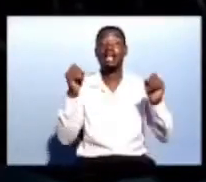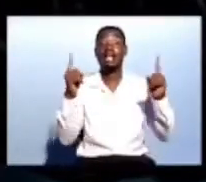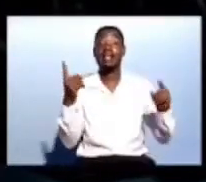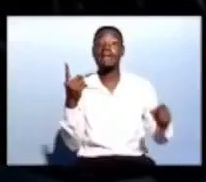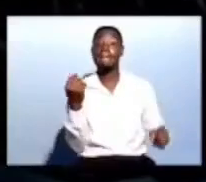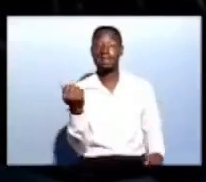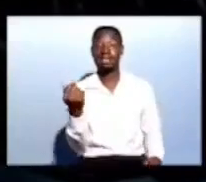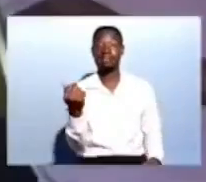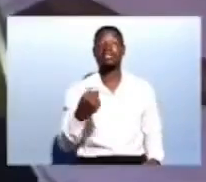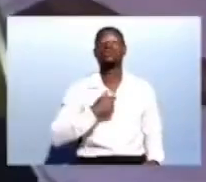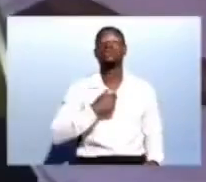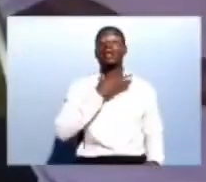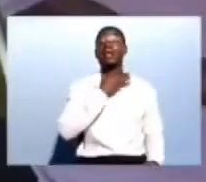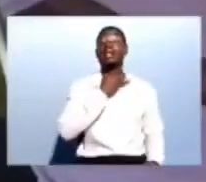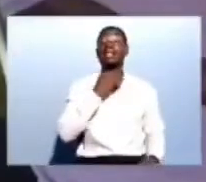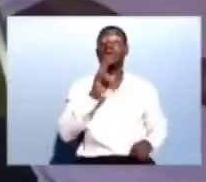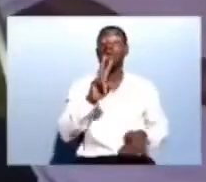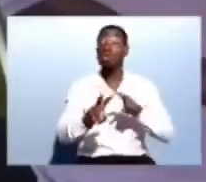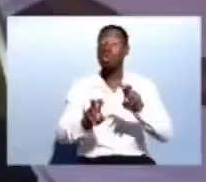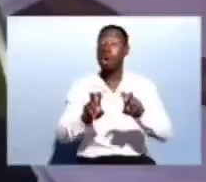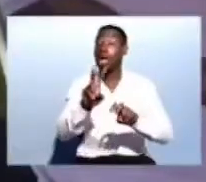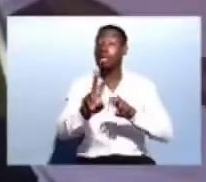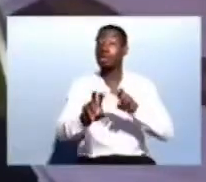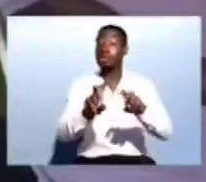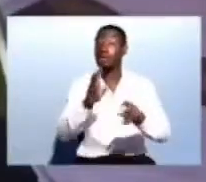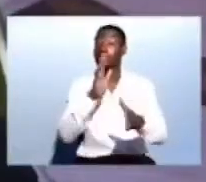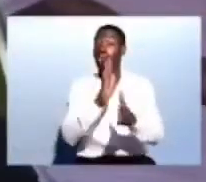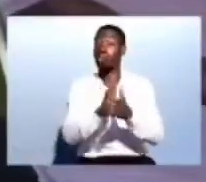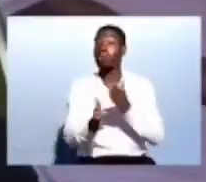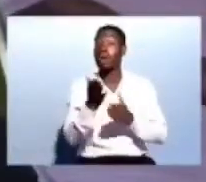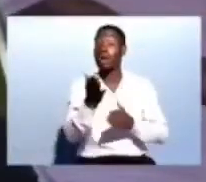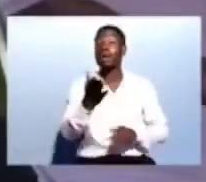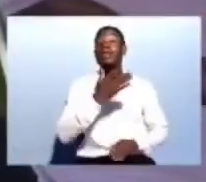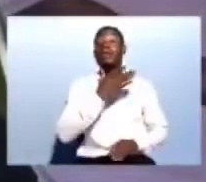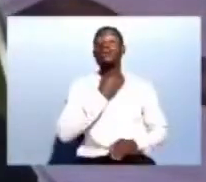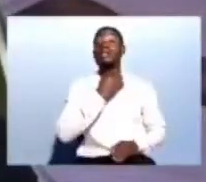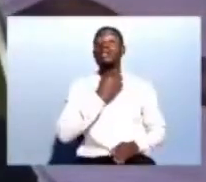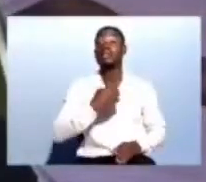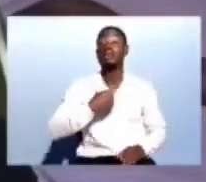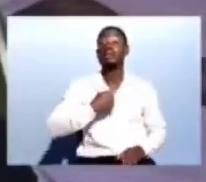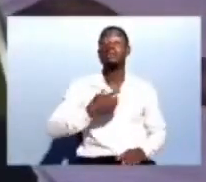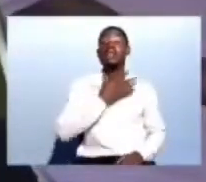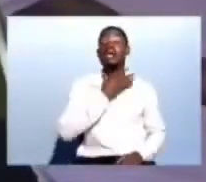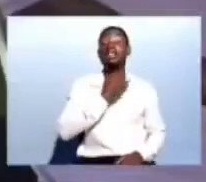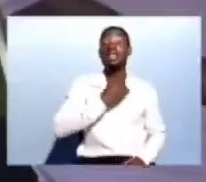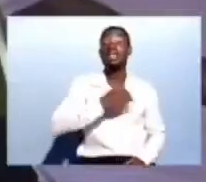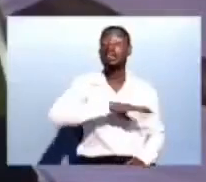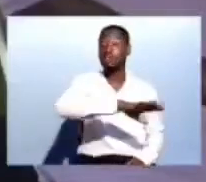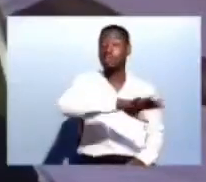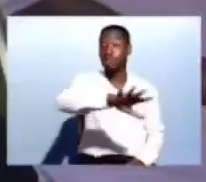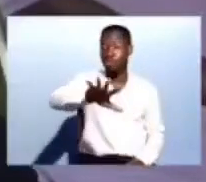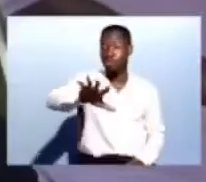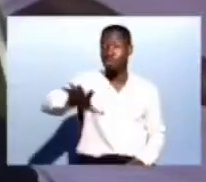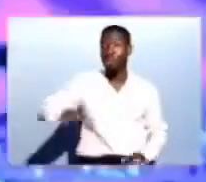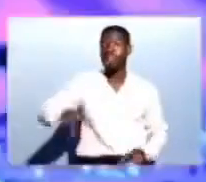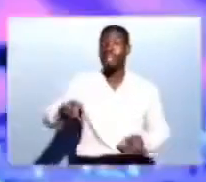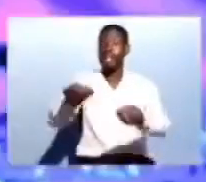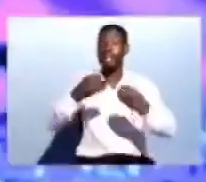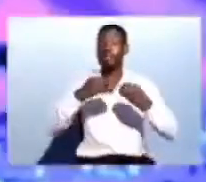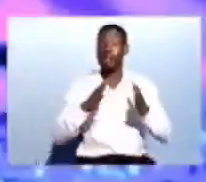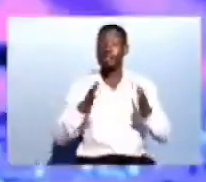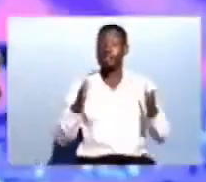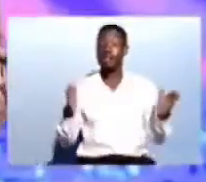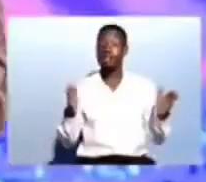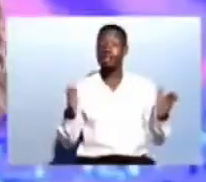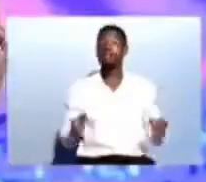pesa tunahitaji unazotafuta, na wewe mume pia ninakuhitaji. Kwa hiyo ninahitaji vyote. nipe nafasi na vyote.